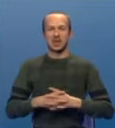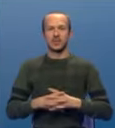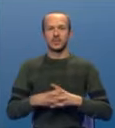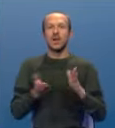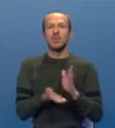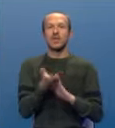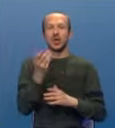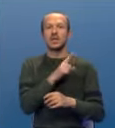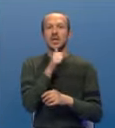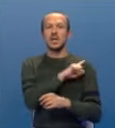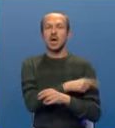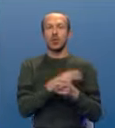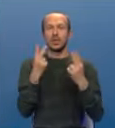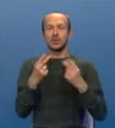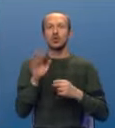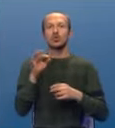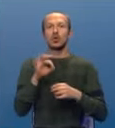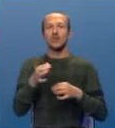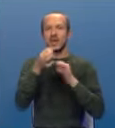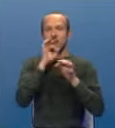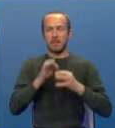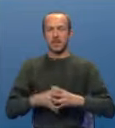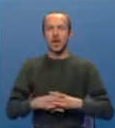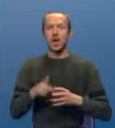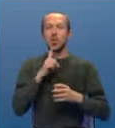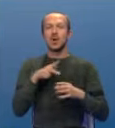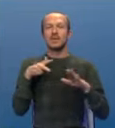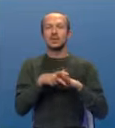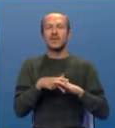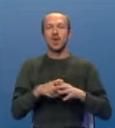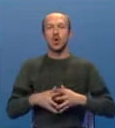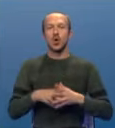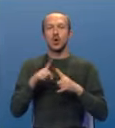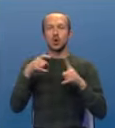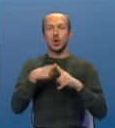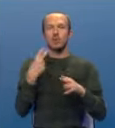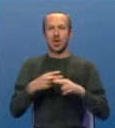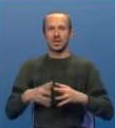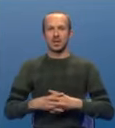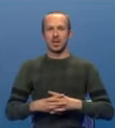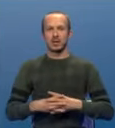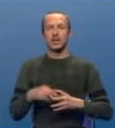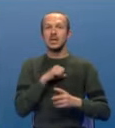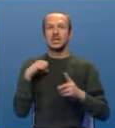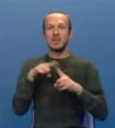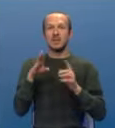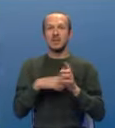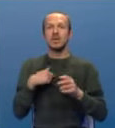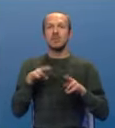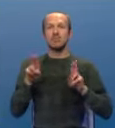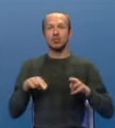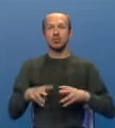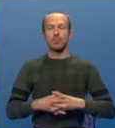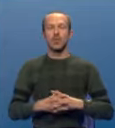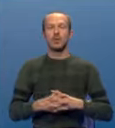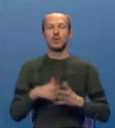znatno povećanje, jako bitno, zato što su to osnovne terapije, da kažem, koje zaustavaju tok te bolesti, da samim tim mi možemo, da